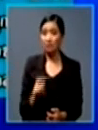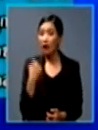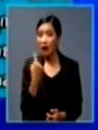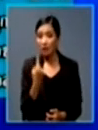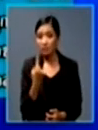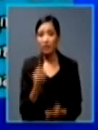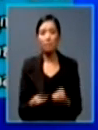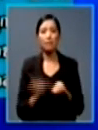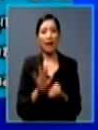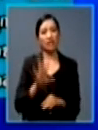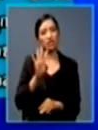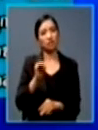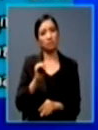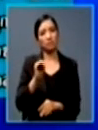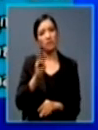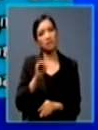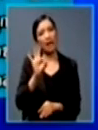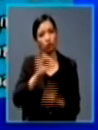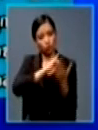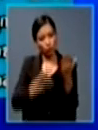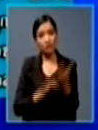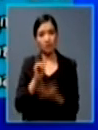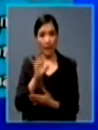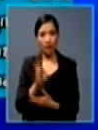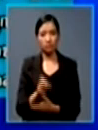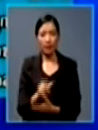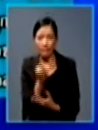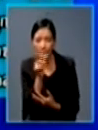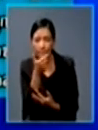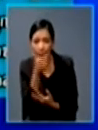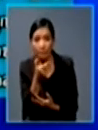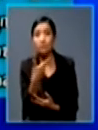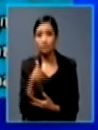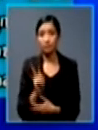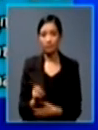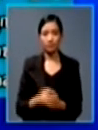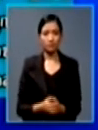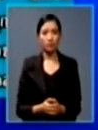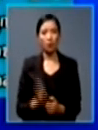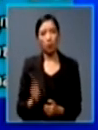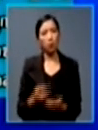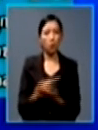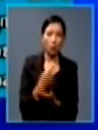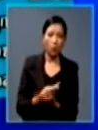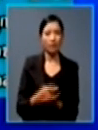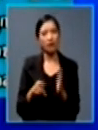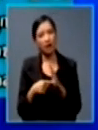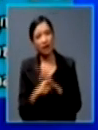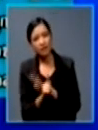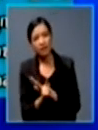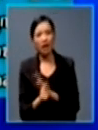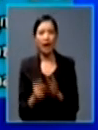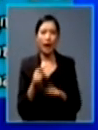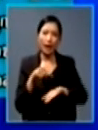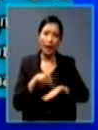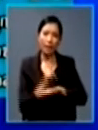มา5บาทมี49จังหวัดตามที่อยู่เนี่ยนะคะถ่ายรูปไปเลยนะคะ มีเมืองกาญกาฬสินธุ์กำแพงเพชรจันทบุรีมหาสารคามมุกดาหารผมอ่านไม่หมดนะครับ